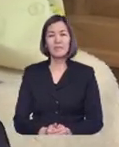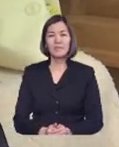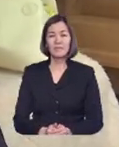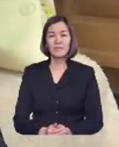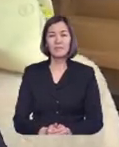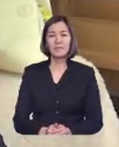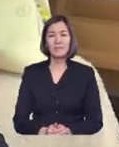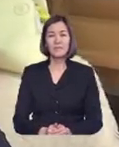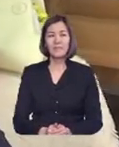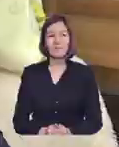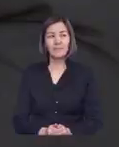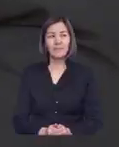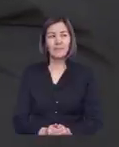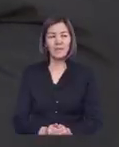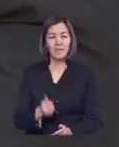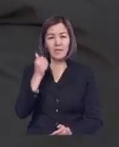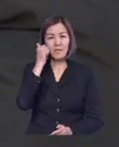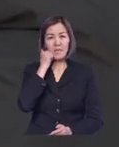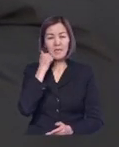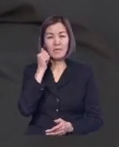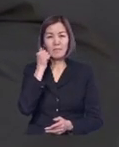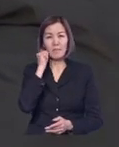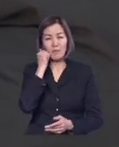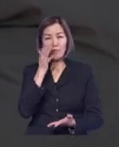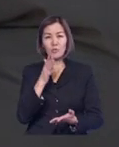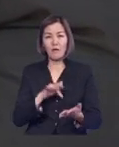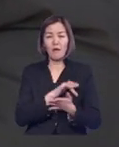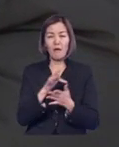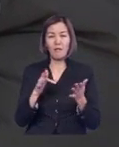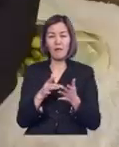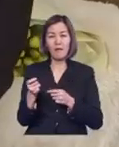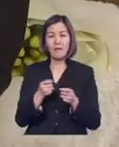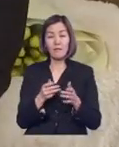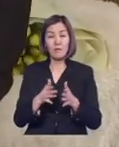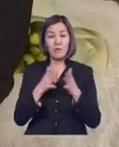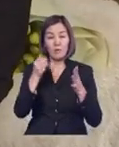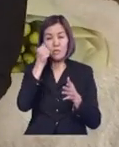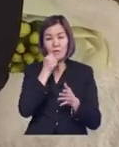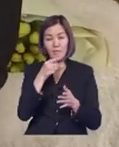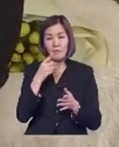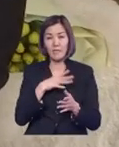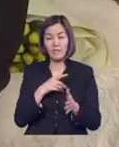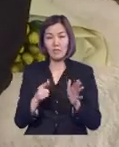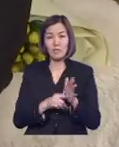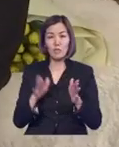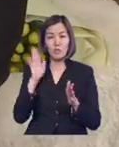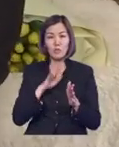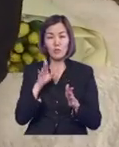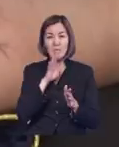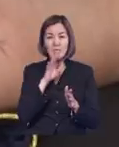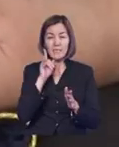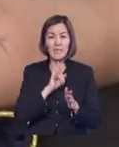апа. Кейуана мерекеме құттықтап келген қала басшысына ақ батасын беріп алғысын жаудырды. Сондай-ақ жетісулық қыз-келіншектер